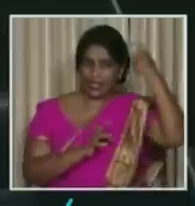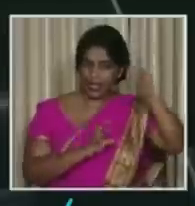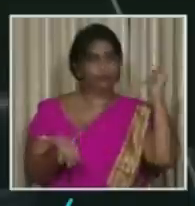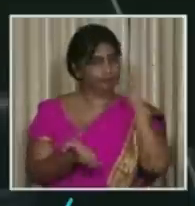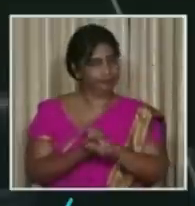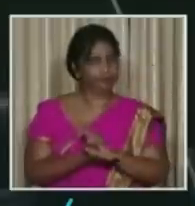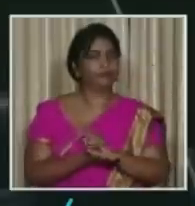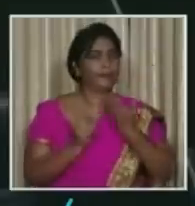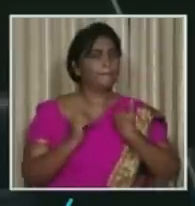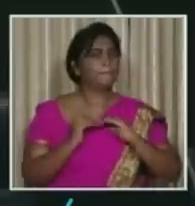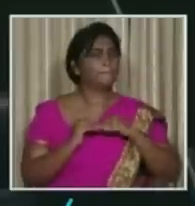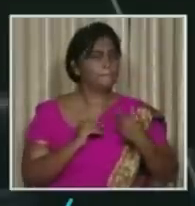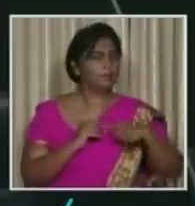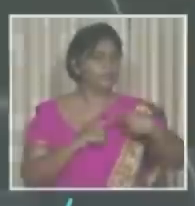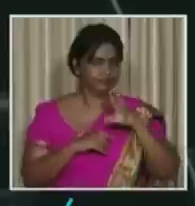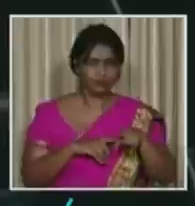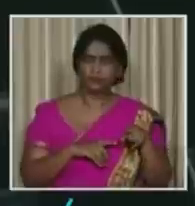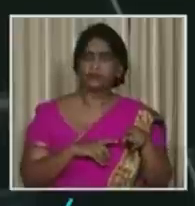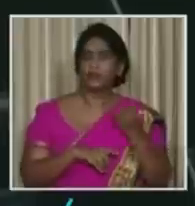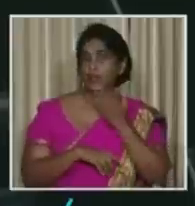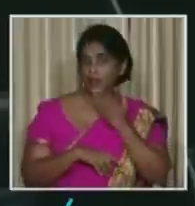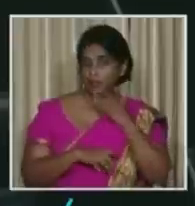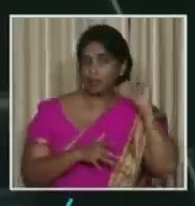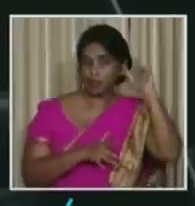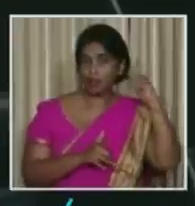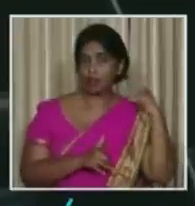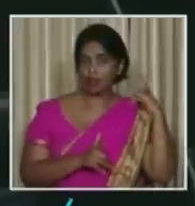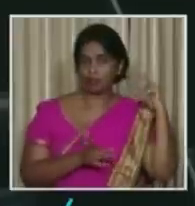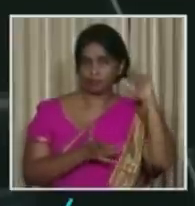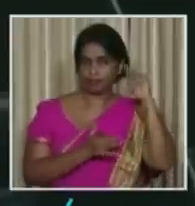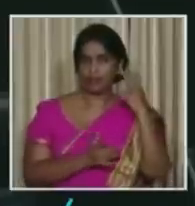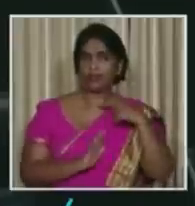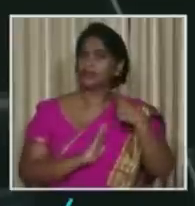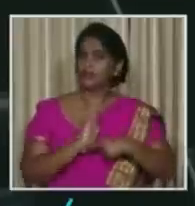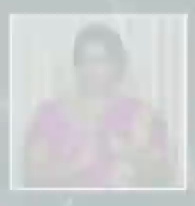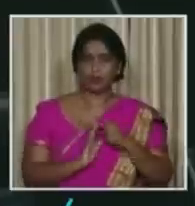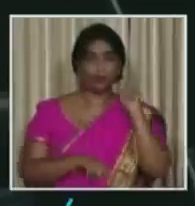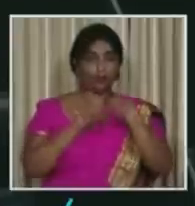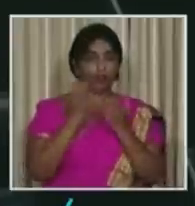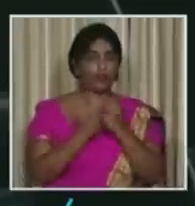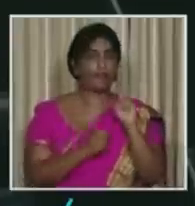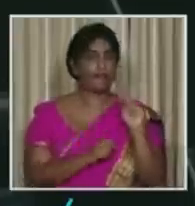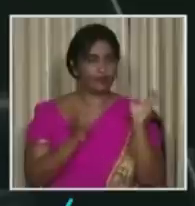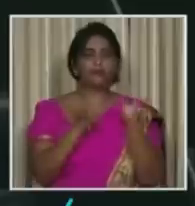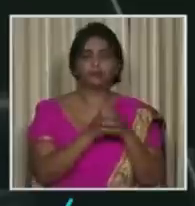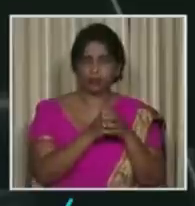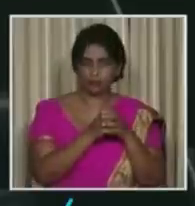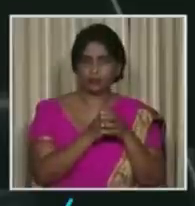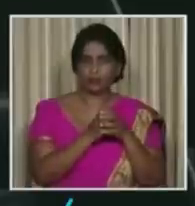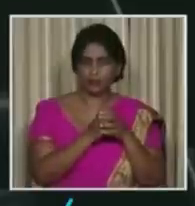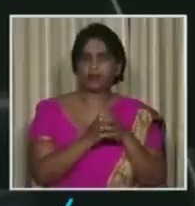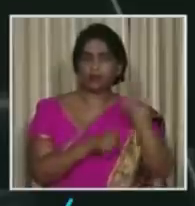රටට පැමිණියා. ඊට පස්සේ දින කීපයකට කලින් ඇමරිකානු ගුවන් හමුදා යානා දෙකකින් ශ්‍රී ලංකාවට 20 දෙනෙකුගේ සමන්විත